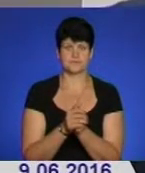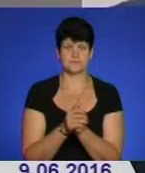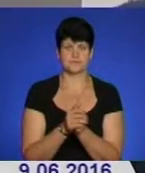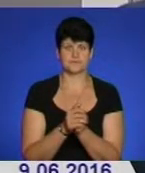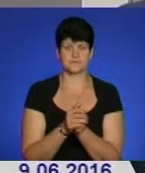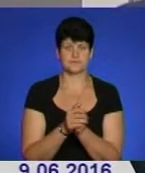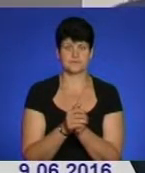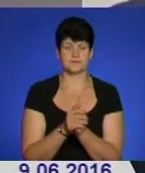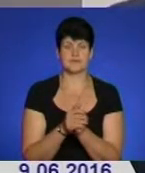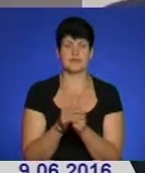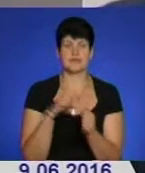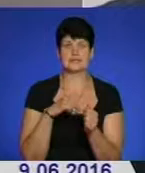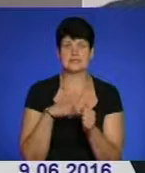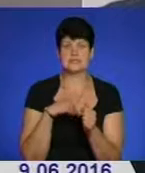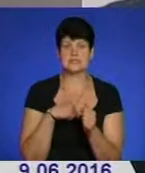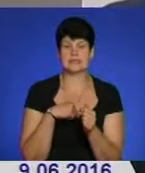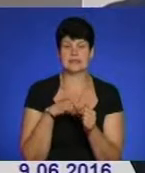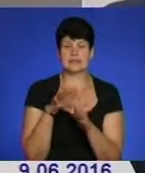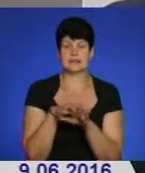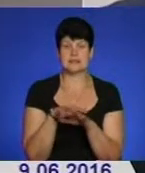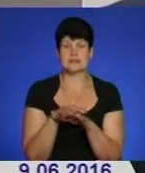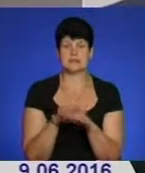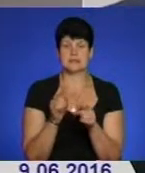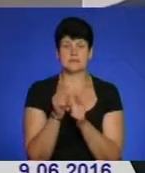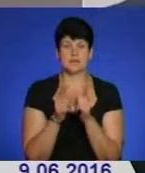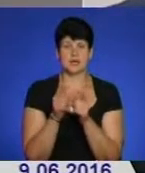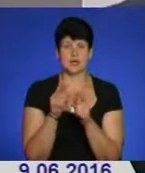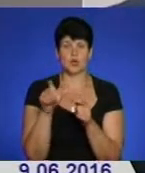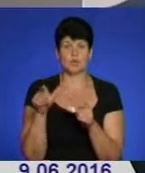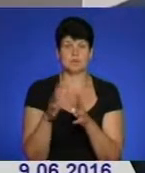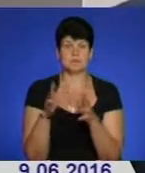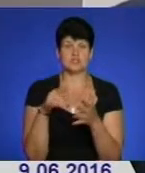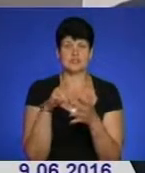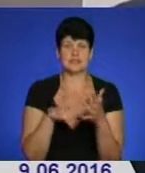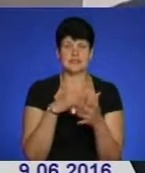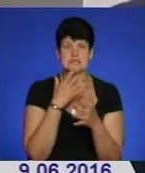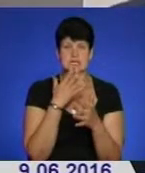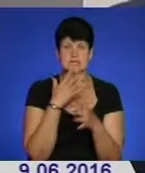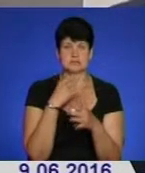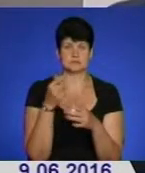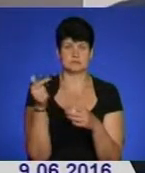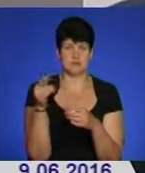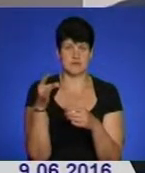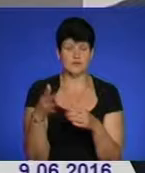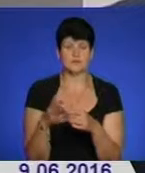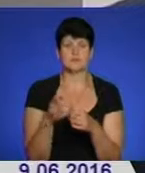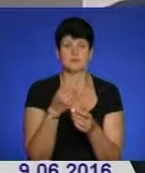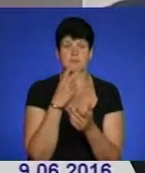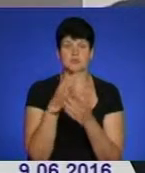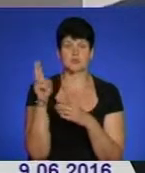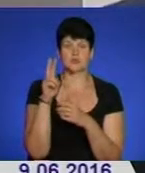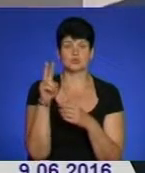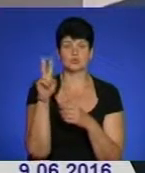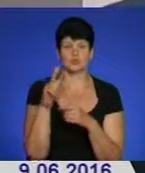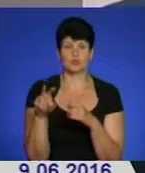Настрої населення змінюються, і люди більше починають вірити в національну валюту, так як ми бачимо, що курс долара, він